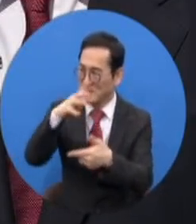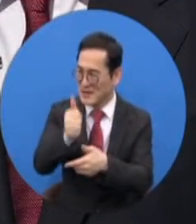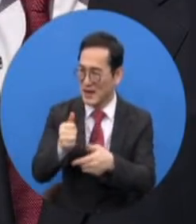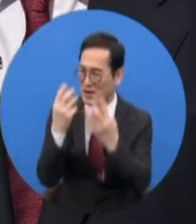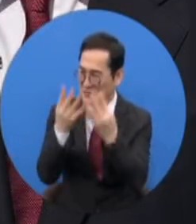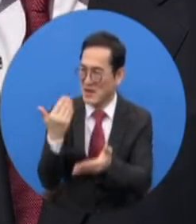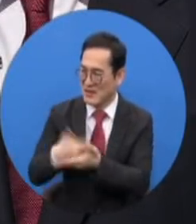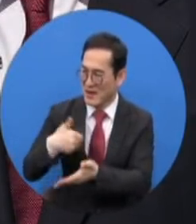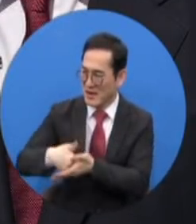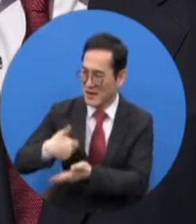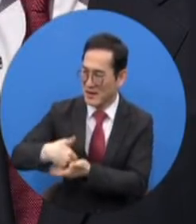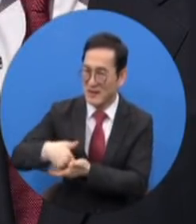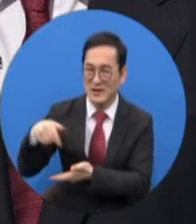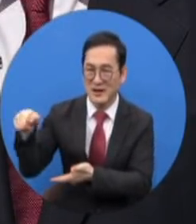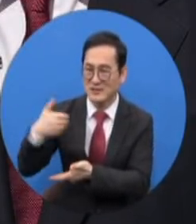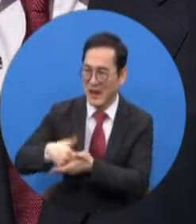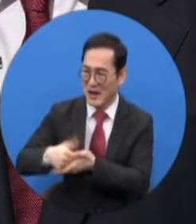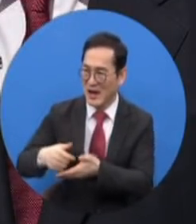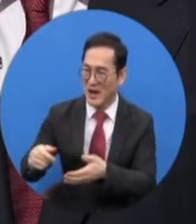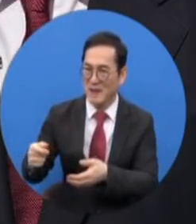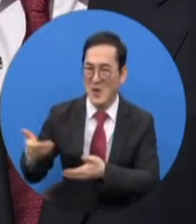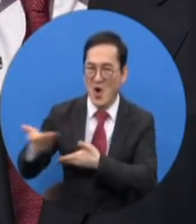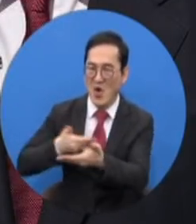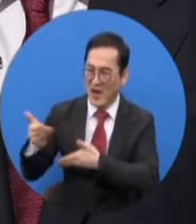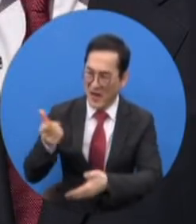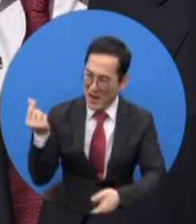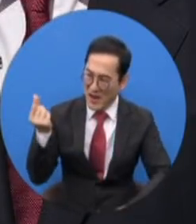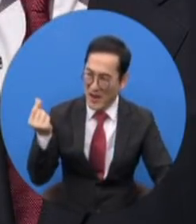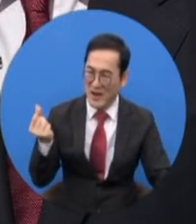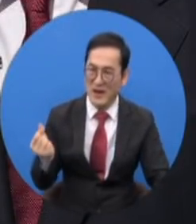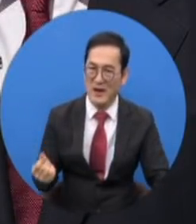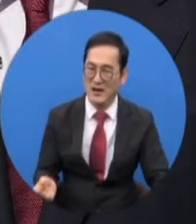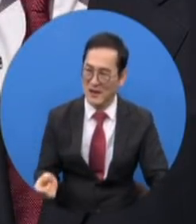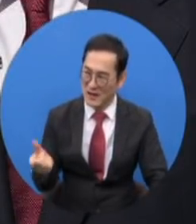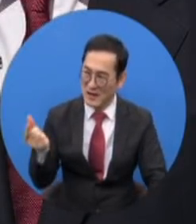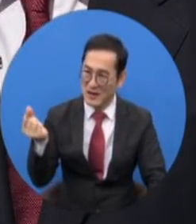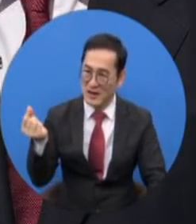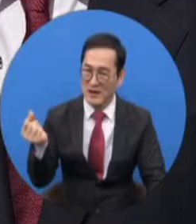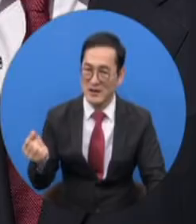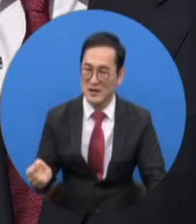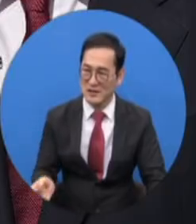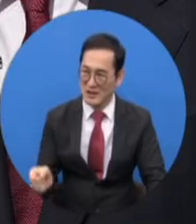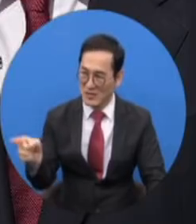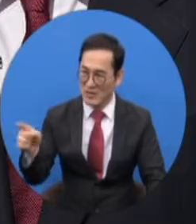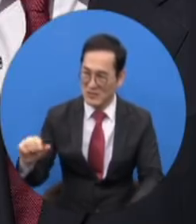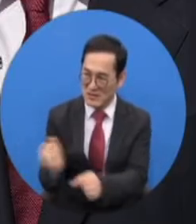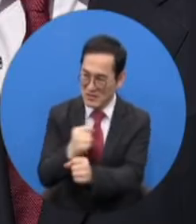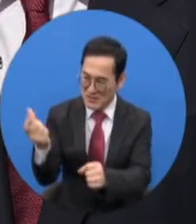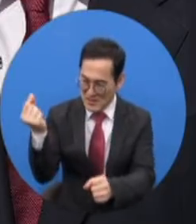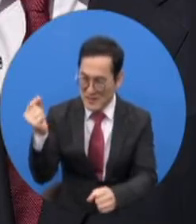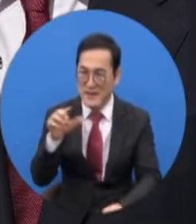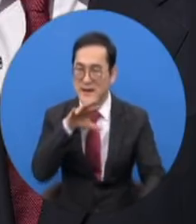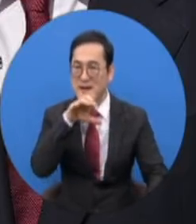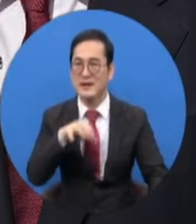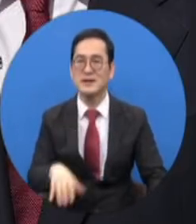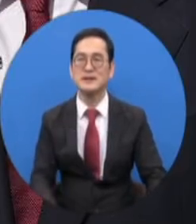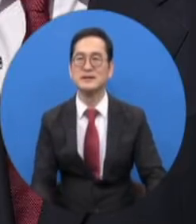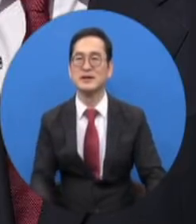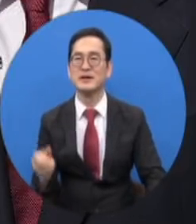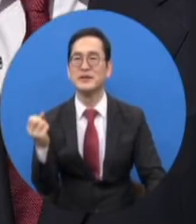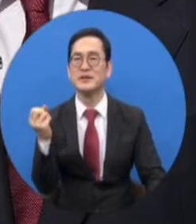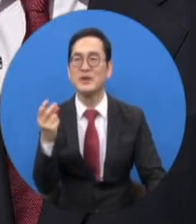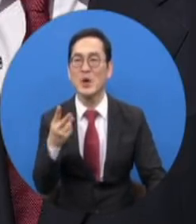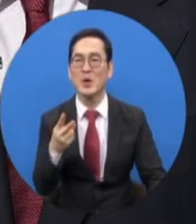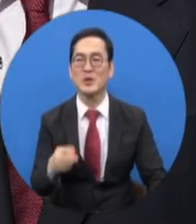자, 어제 저희 돌직구쇼에서 가장 먼저 짚어드렸습니다. 한국은행 총재 자리, 중앙선관위 상임위원 자리, 감사원 감사위원